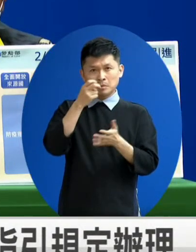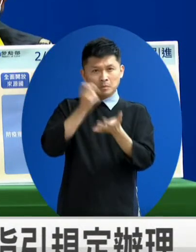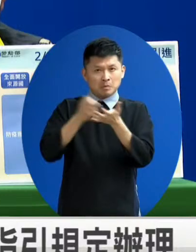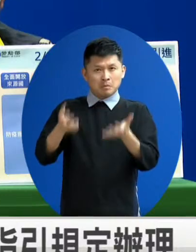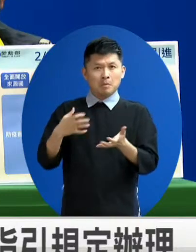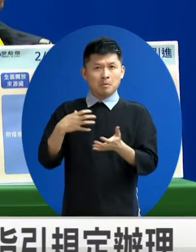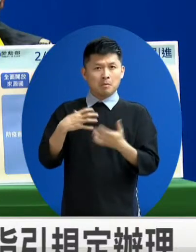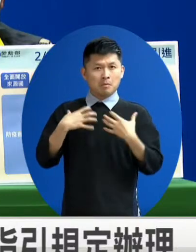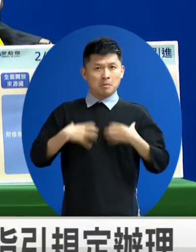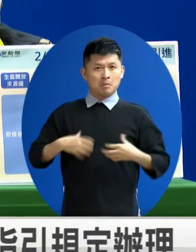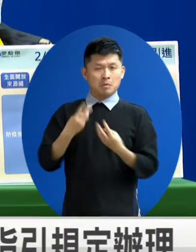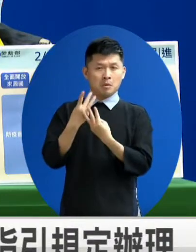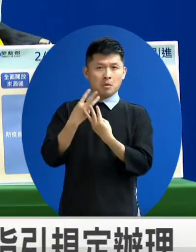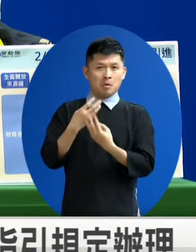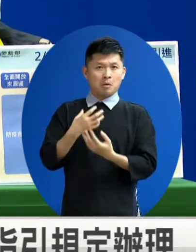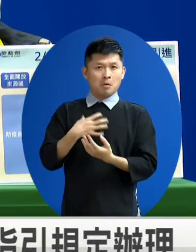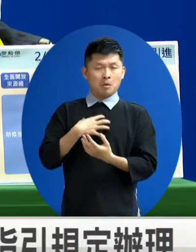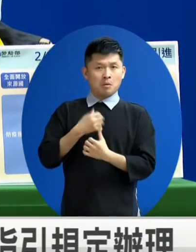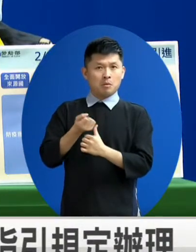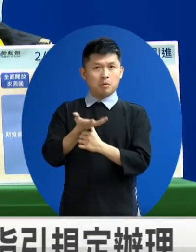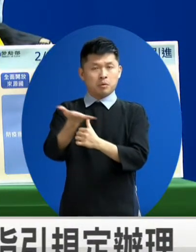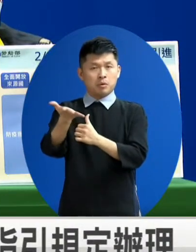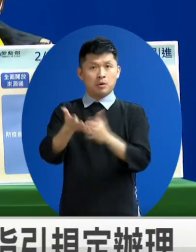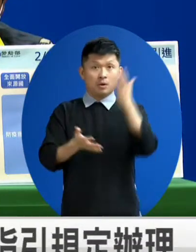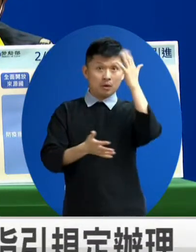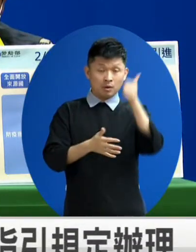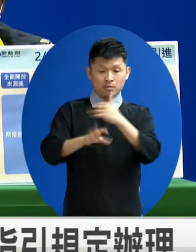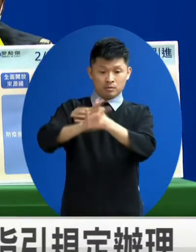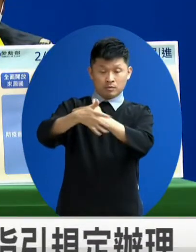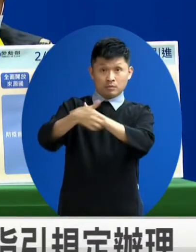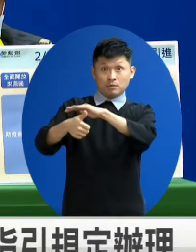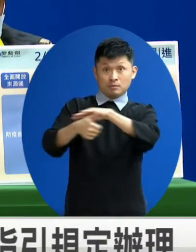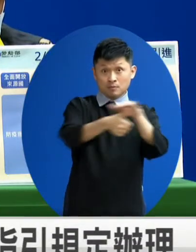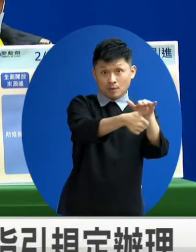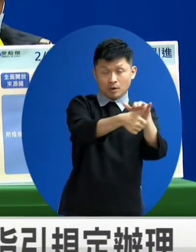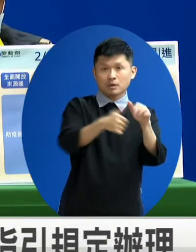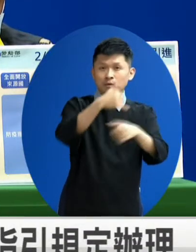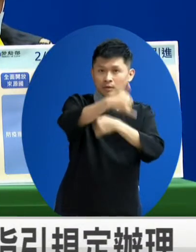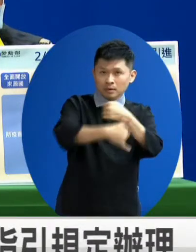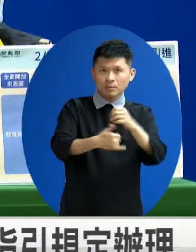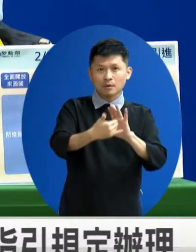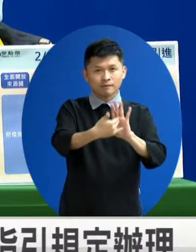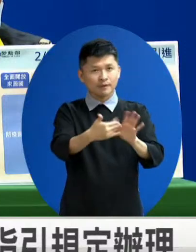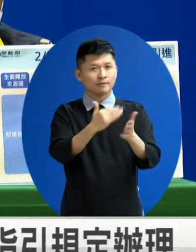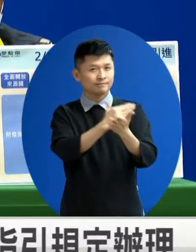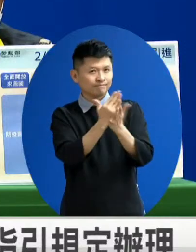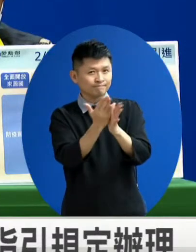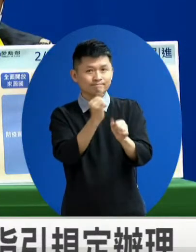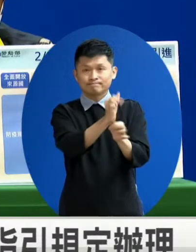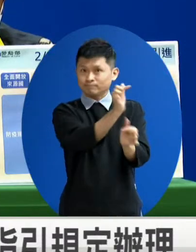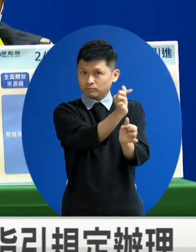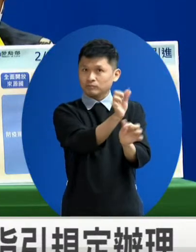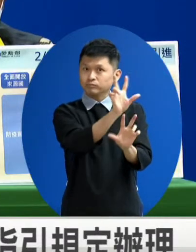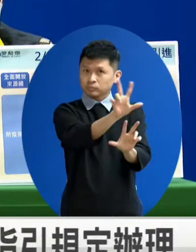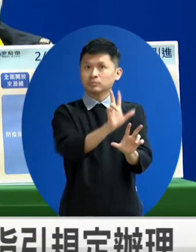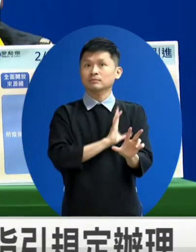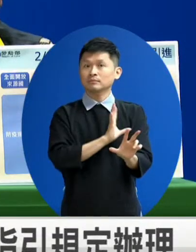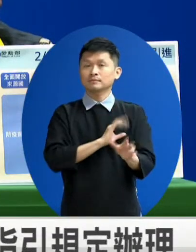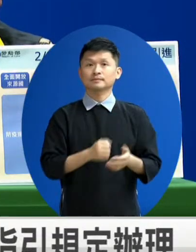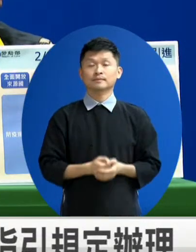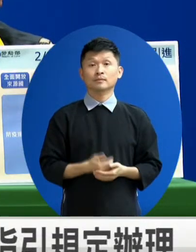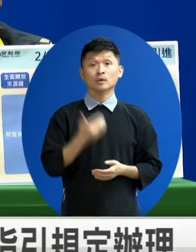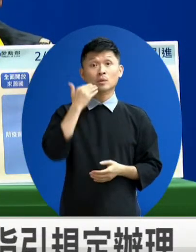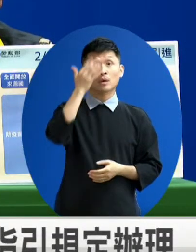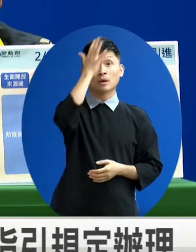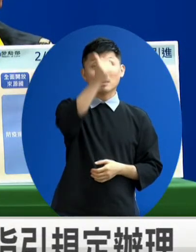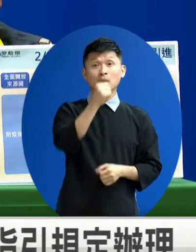染病肺炎雇主聘雇移工的生活及工作的防疫指引等相关的规范。那雇主